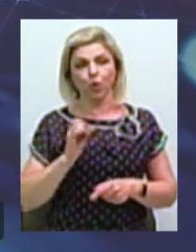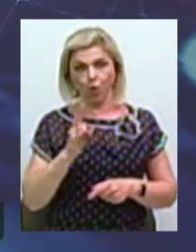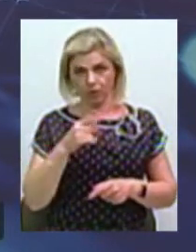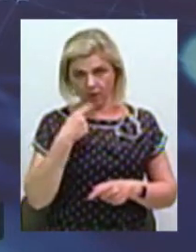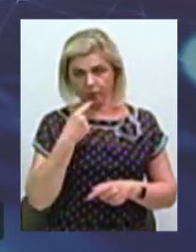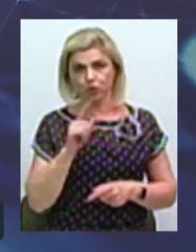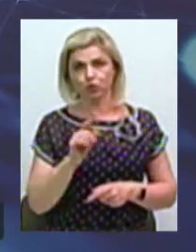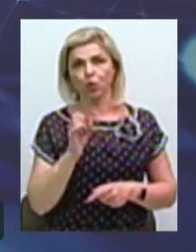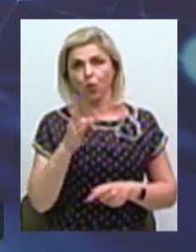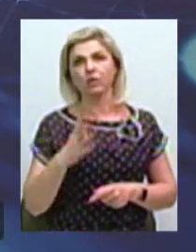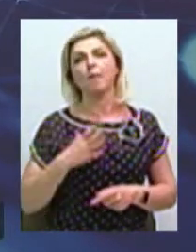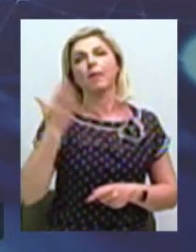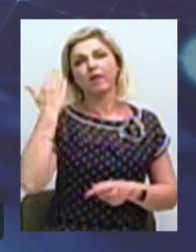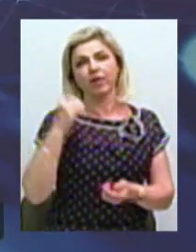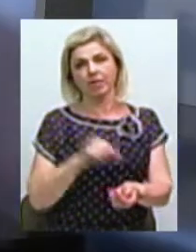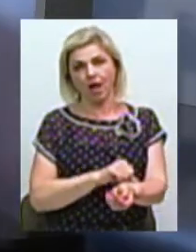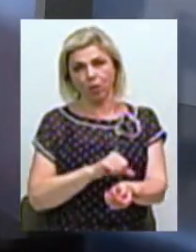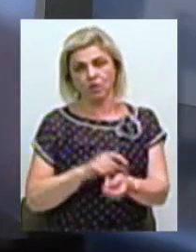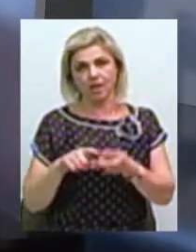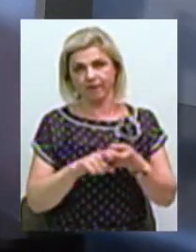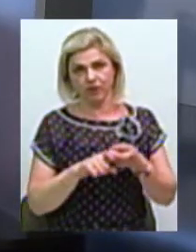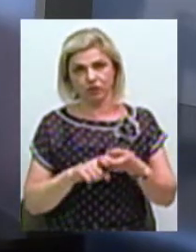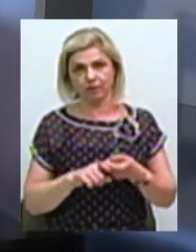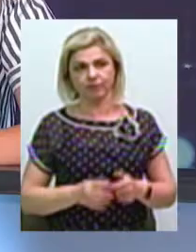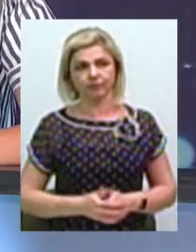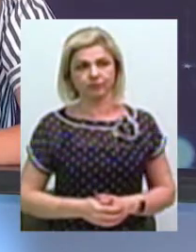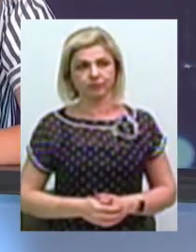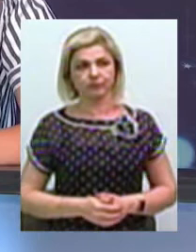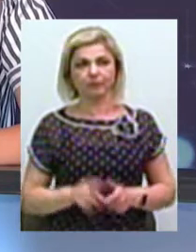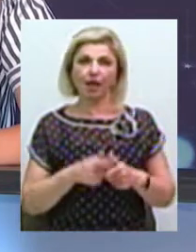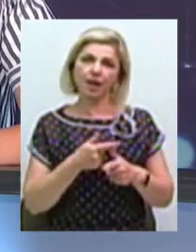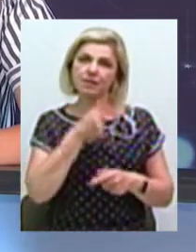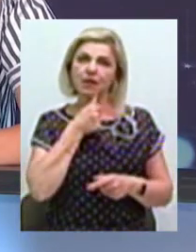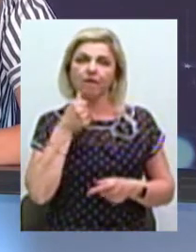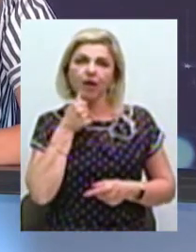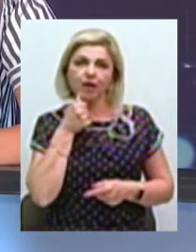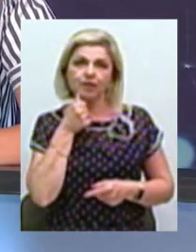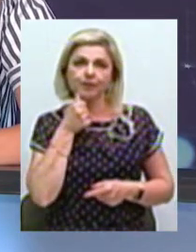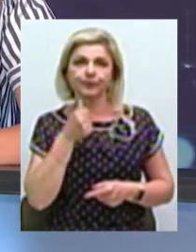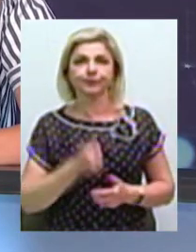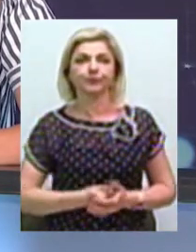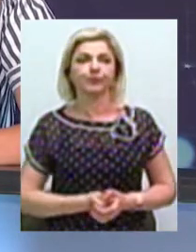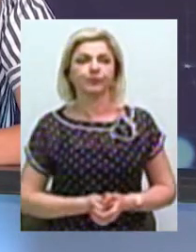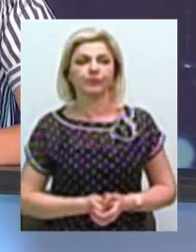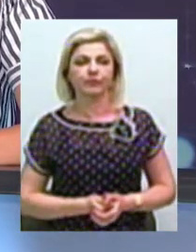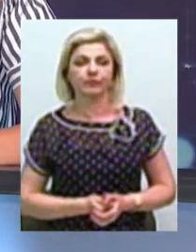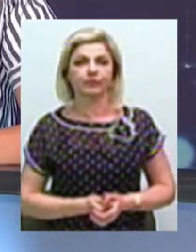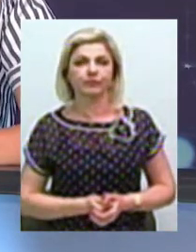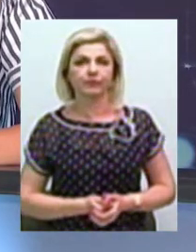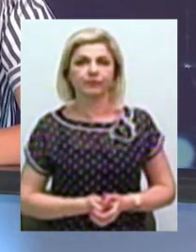говорить, що він колишній наркозалежний? Ну, мне кажется, что как